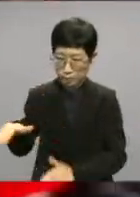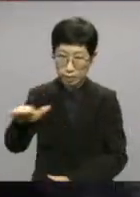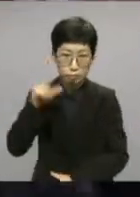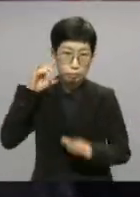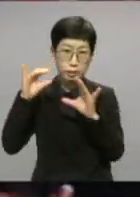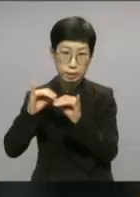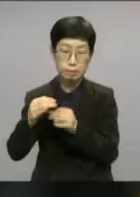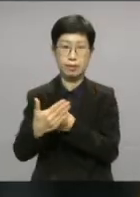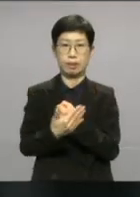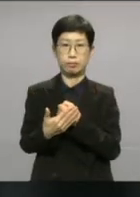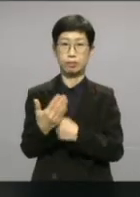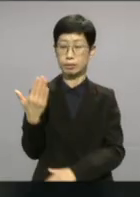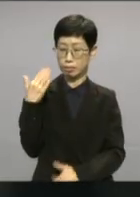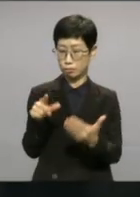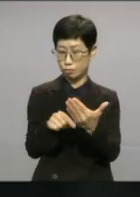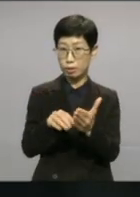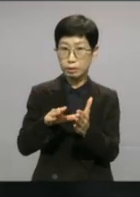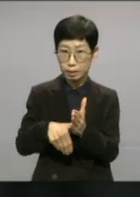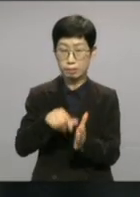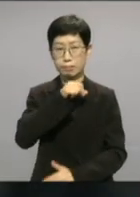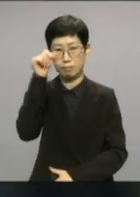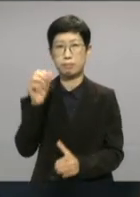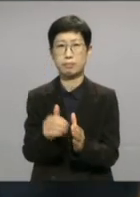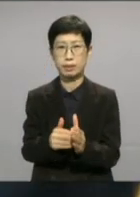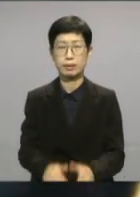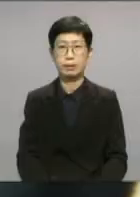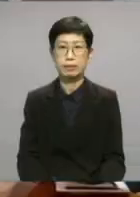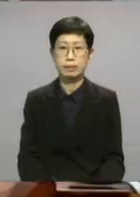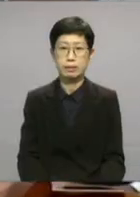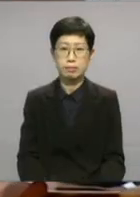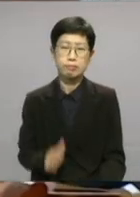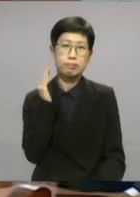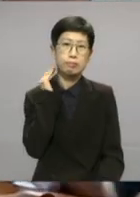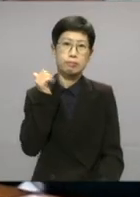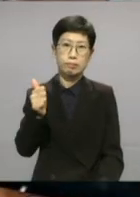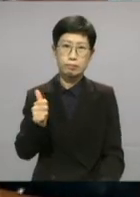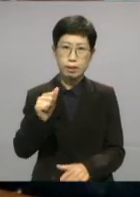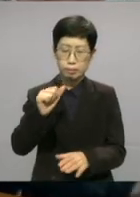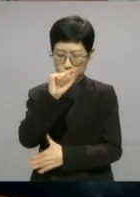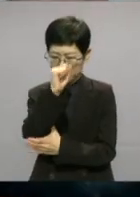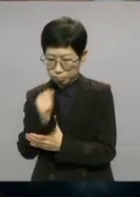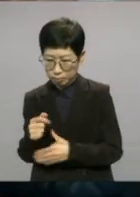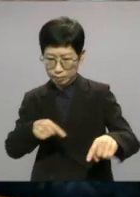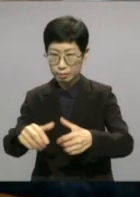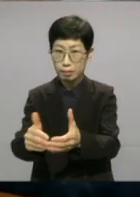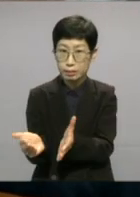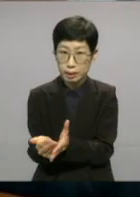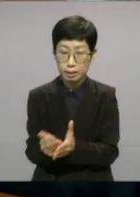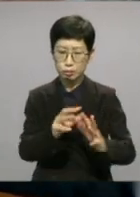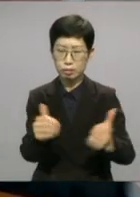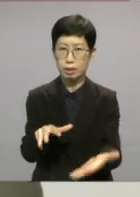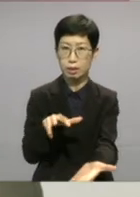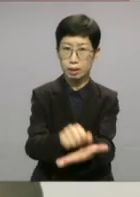기반으로 지난 9월 대선에서 당선됐습니다. 디사나야케 대통령은 부패한 기득권 정당으로 국회가